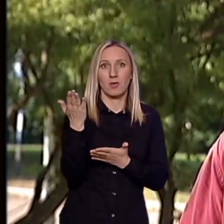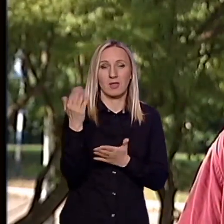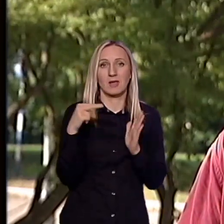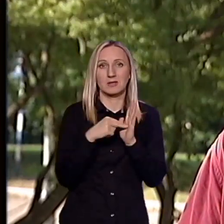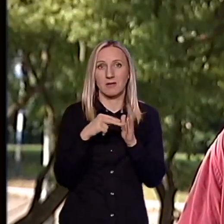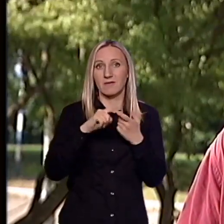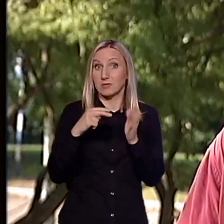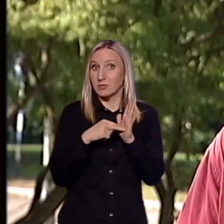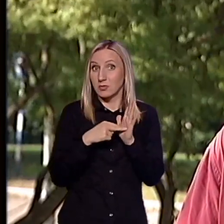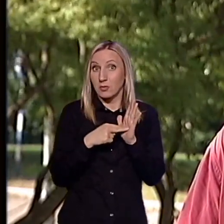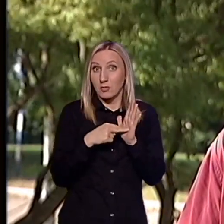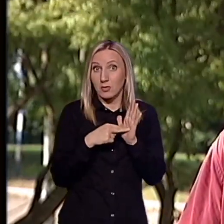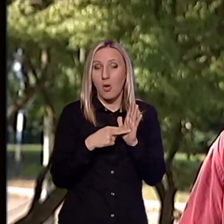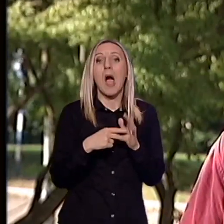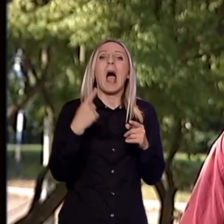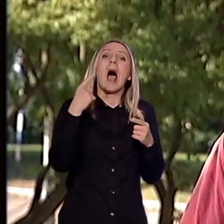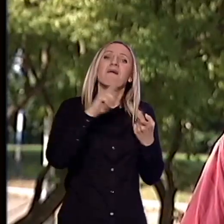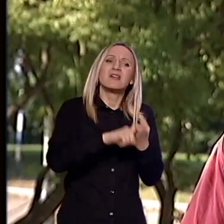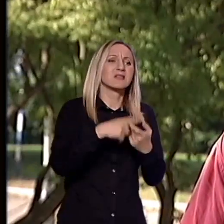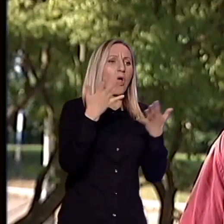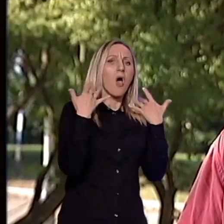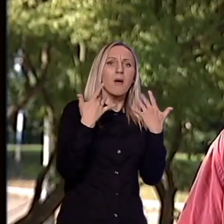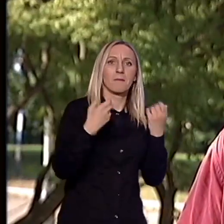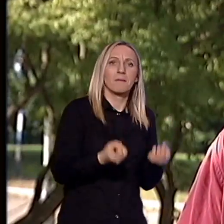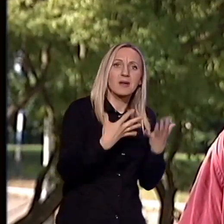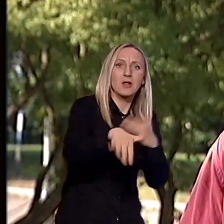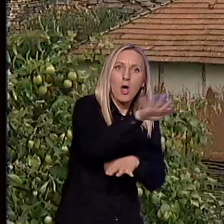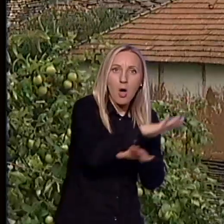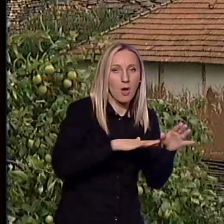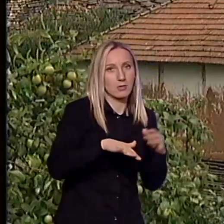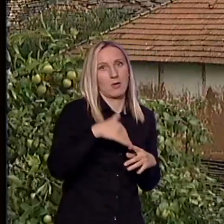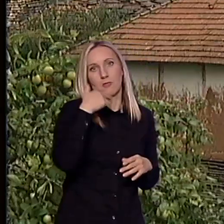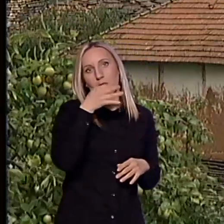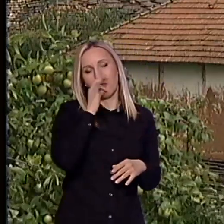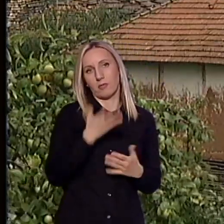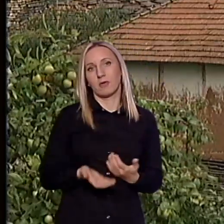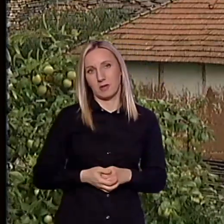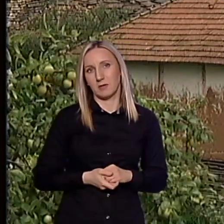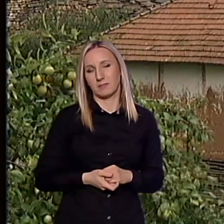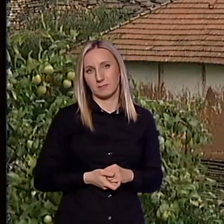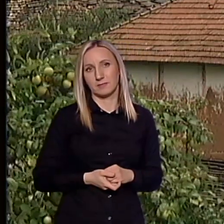energetski povoljniji, a ekološki neuporedivo isplativiji.